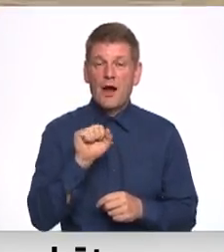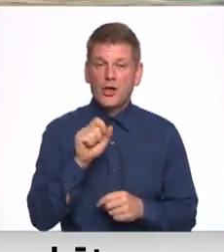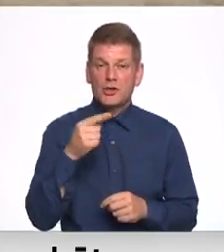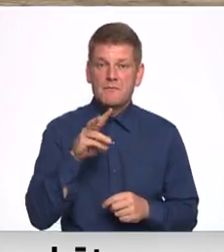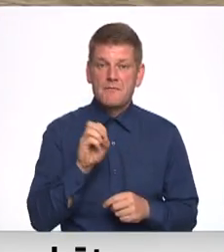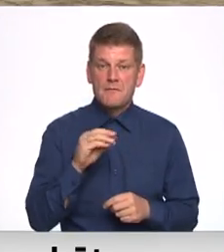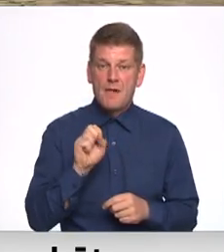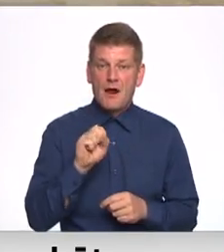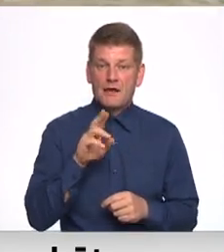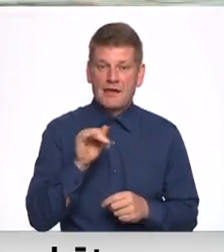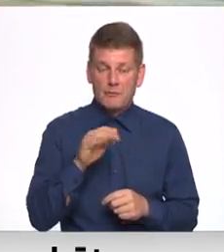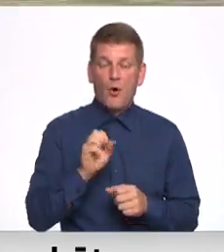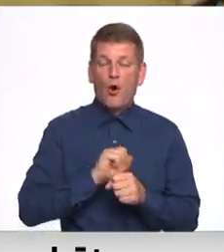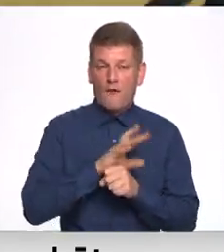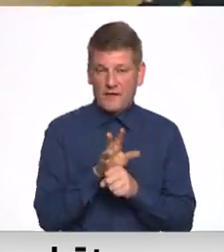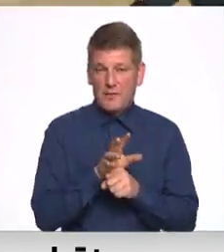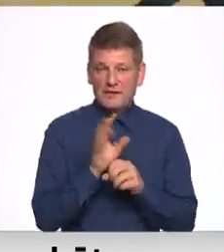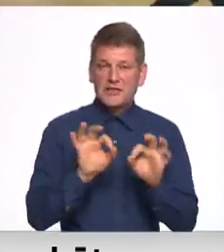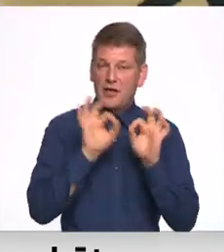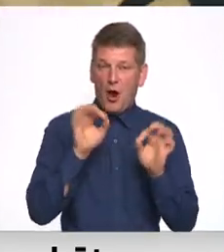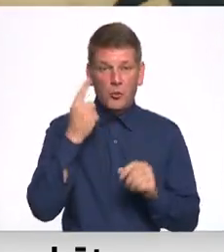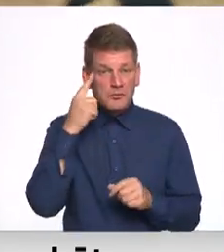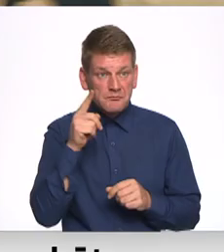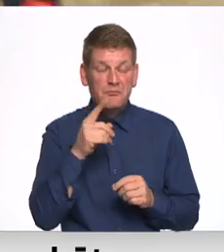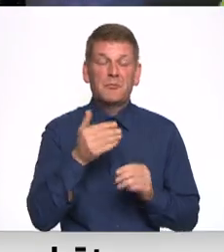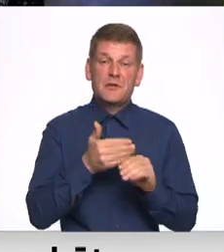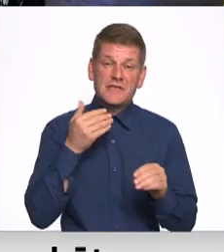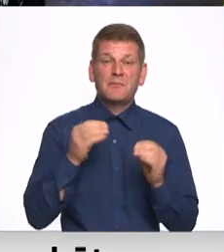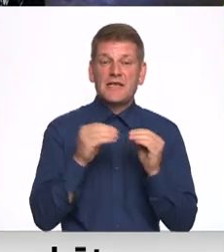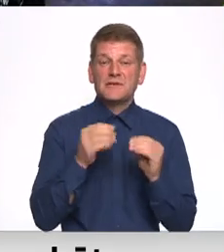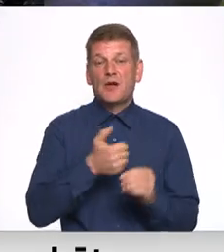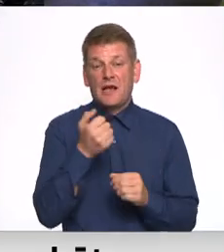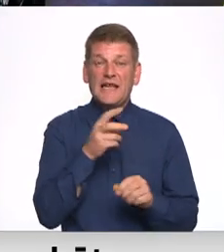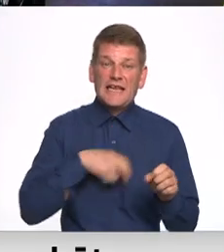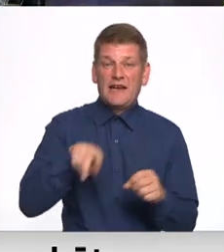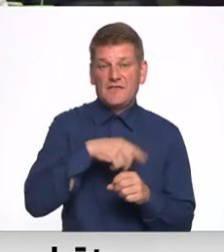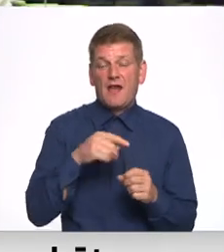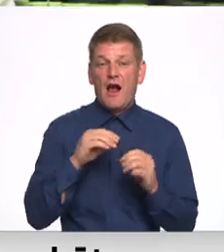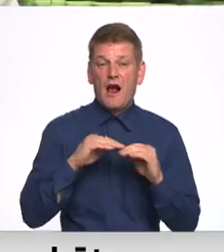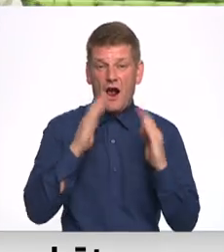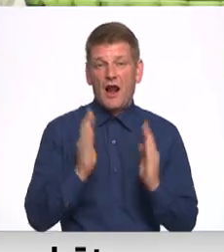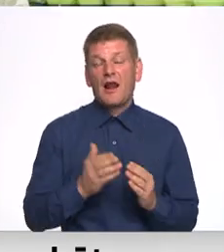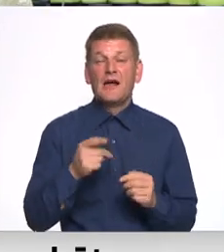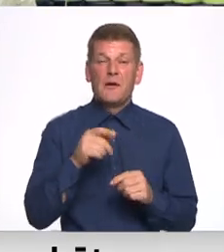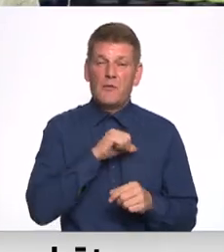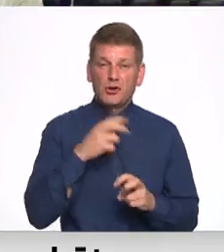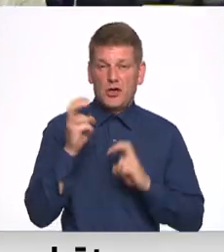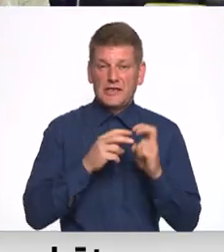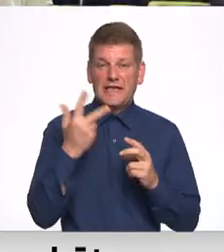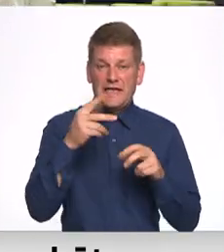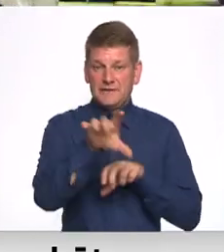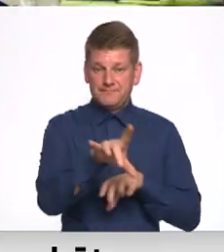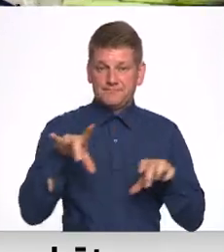Covida pandēmijas pašā sākumā. Pirms tam 10 gadus saimniekoja drifta hallē Rīgā, paši arī ražoja triciklus jeb